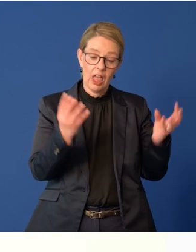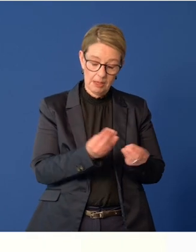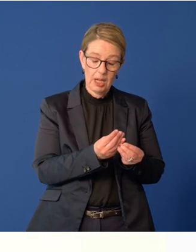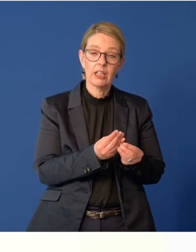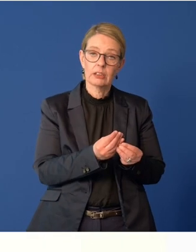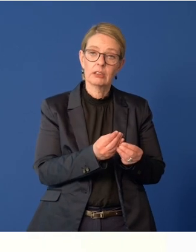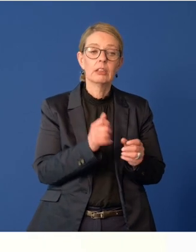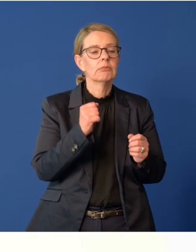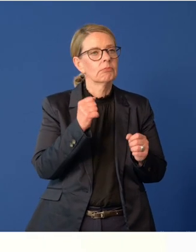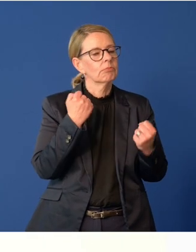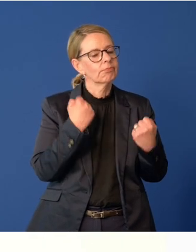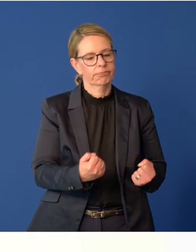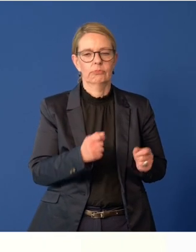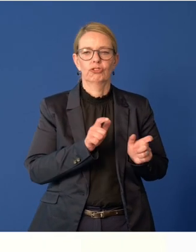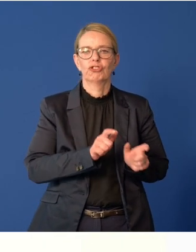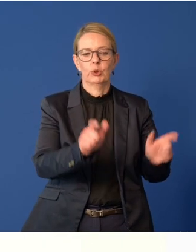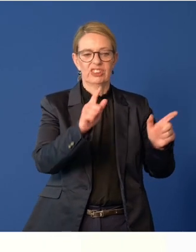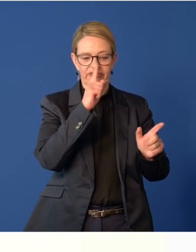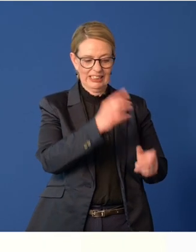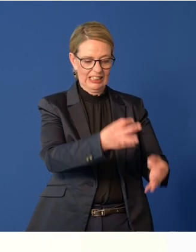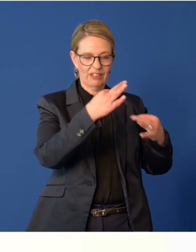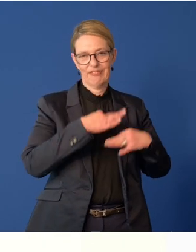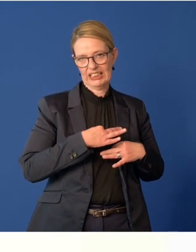Generell kann man sich natürlich immer vorschützen vor